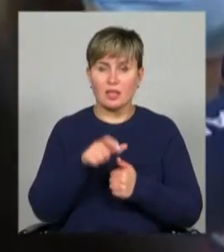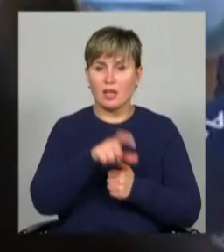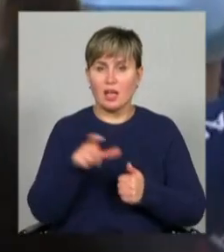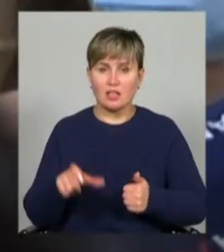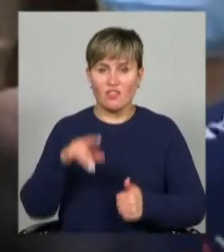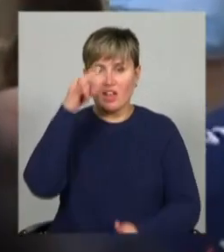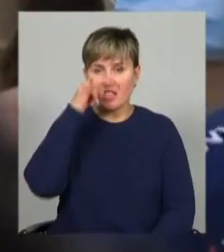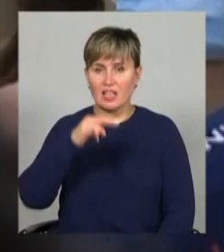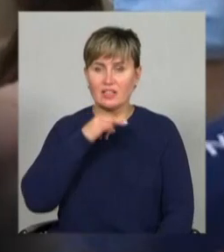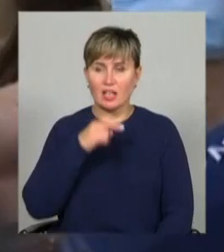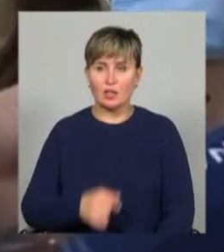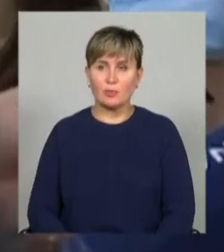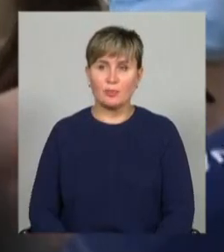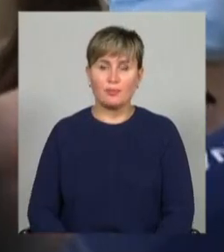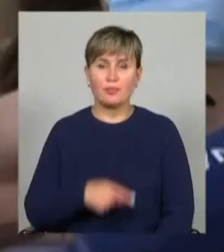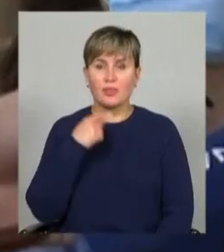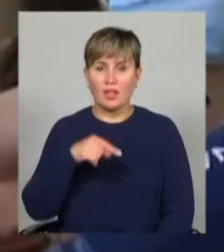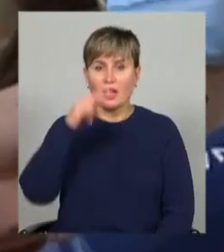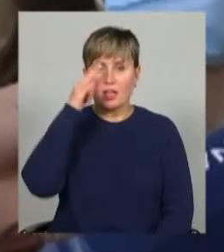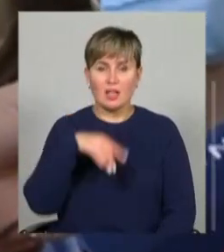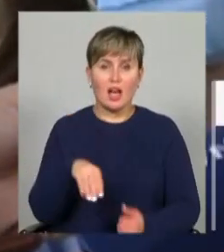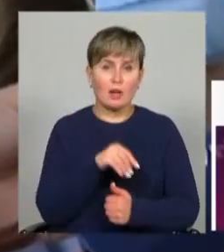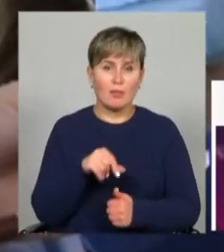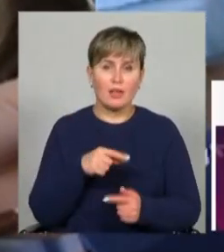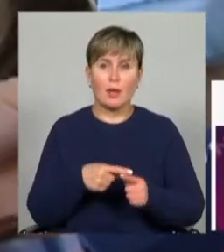И Казахстан, Россия, Армения, Беларусь,